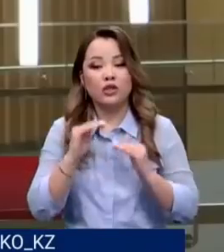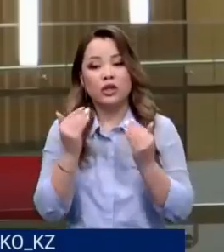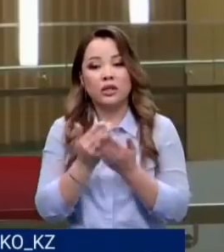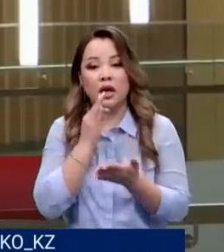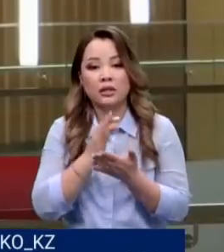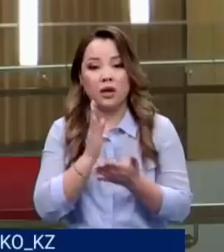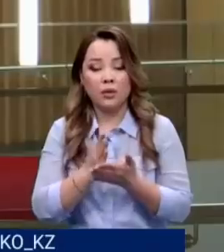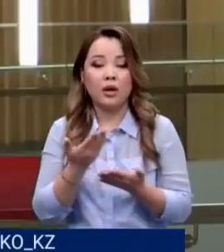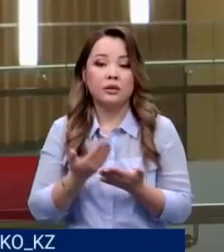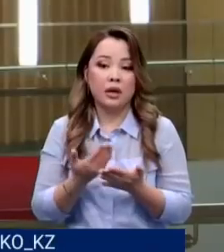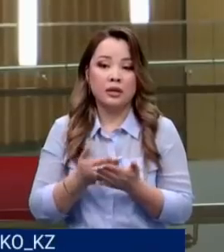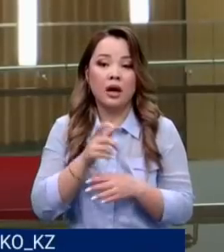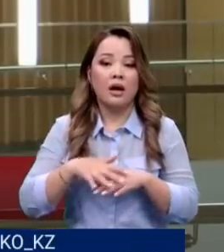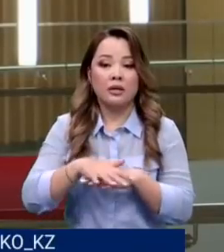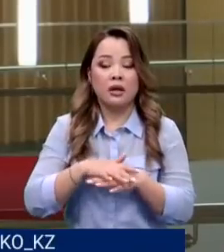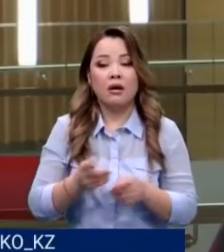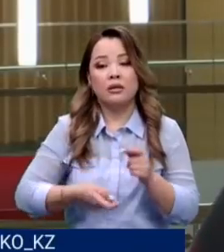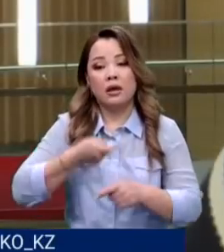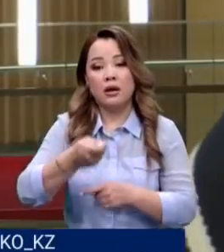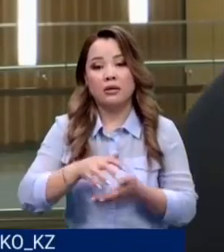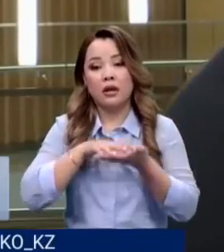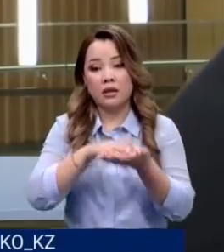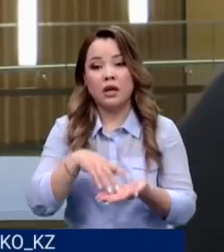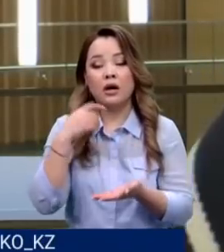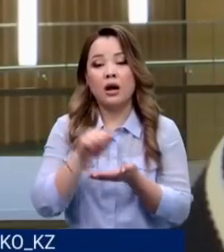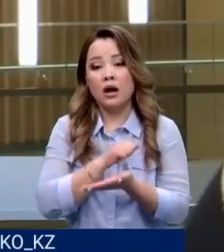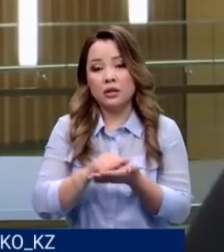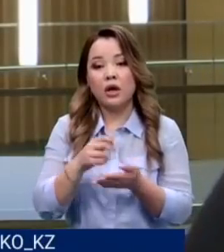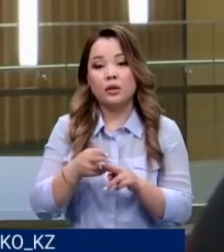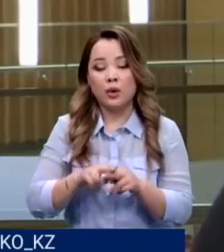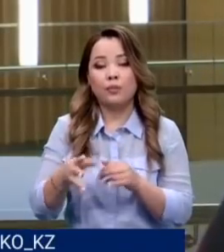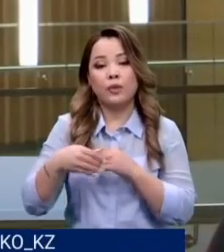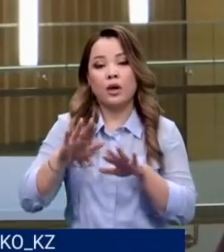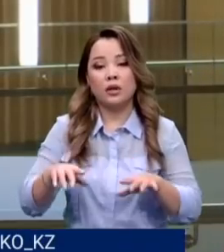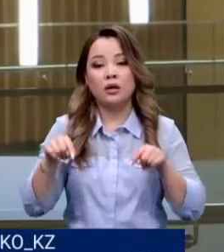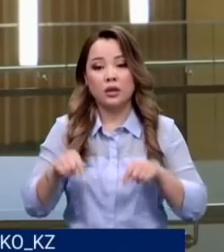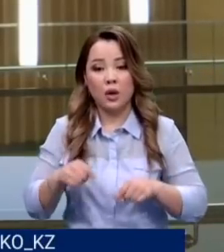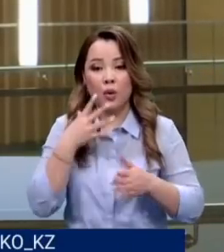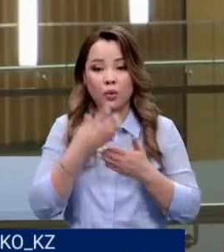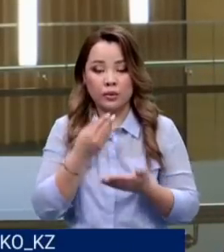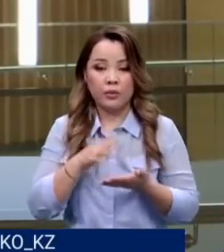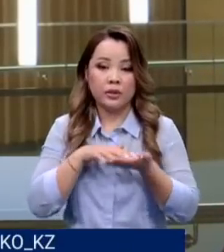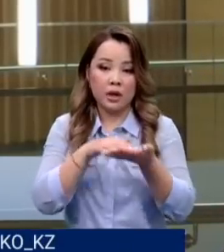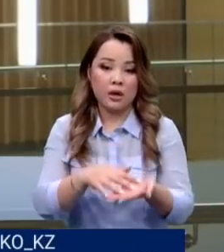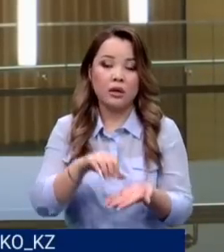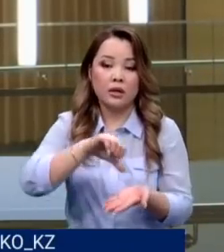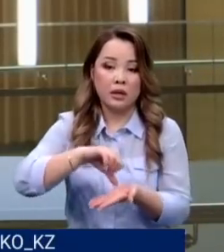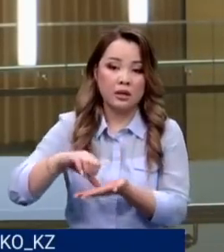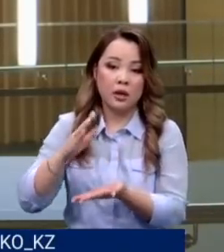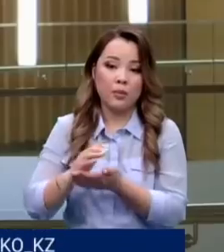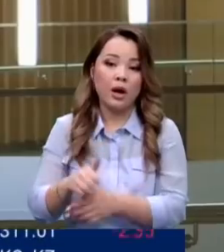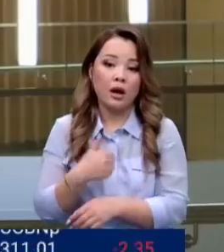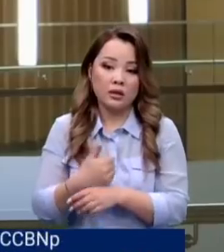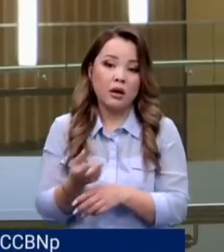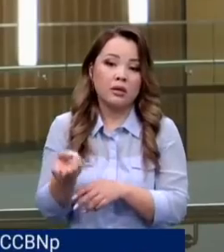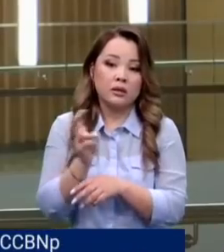шектелген. Алдында мысалға халықтар өтініш берген кезде қағаз түрінде тек қана сол елді мекенге ғана бере алатын. Себебі өтініш беру үшін сол